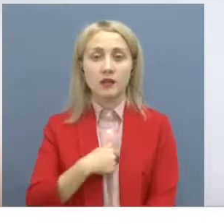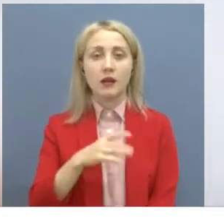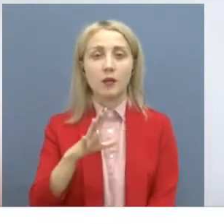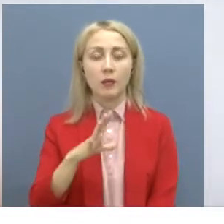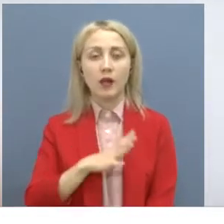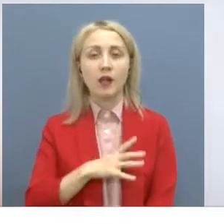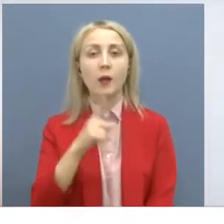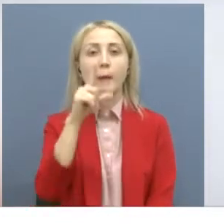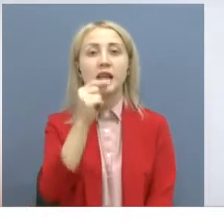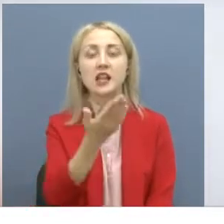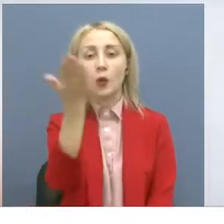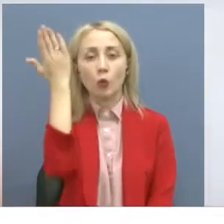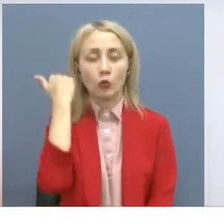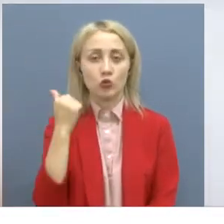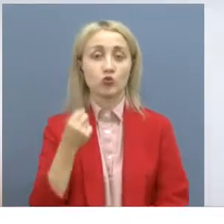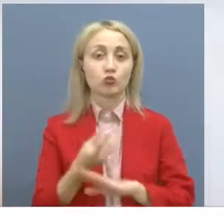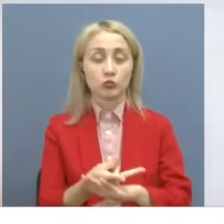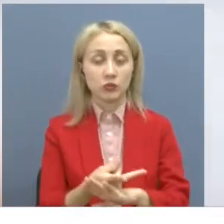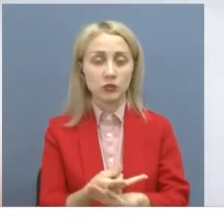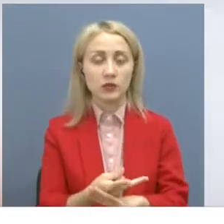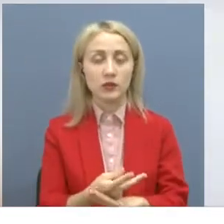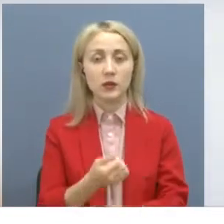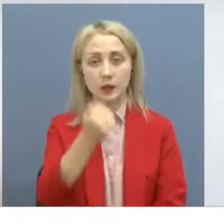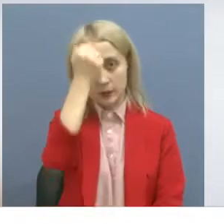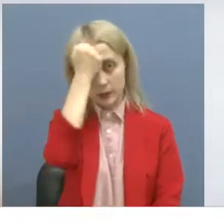аталмыш қиындықты бәріміз бірге еңсеріп шығуды тілеймін.